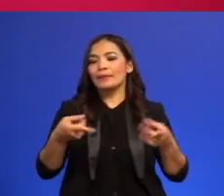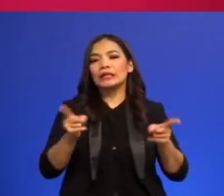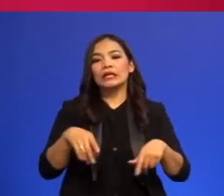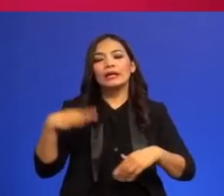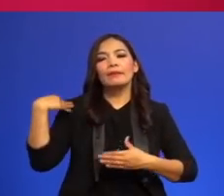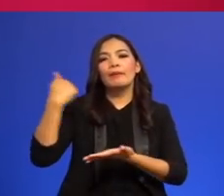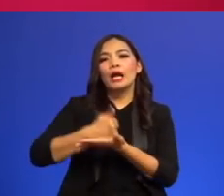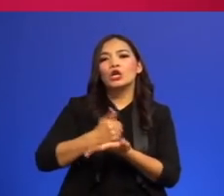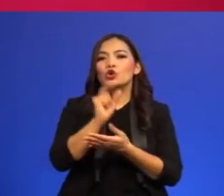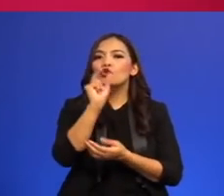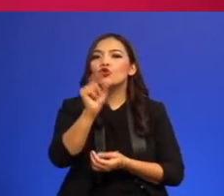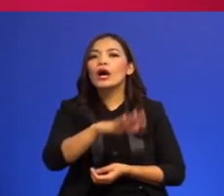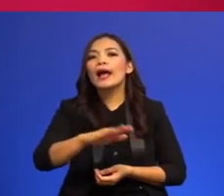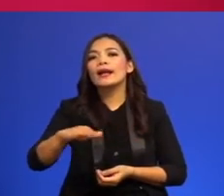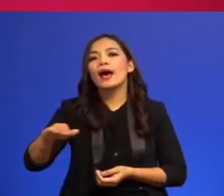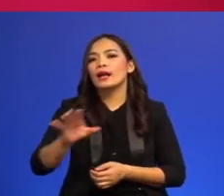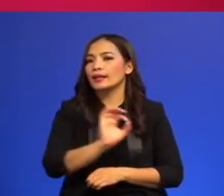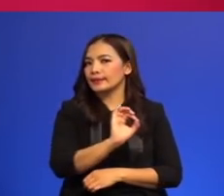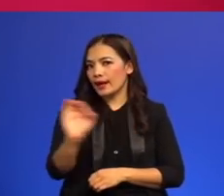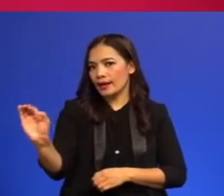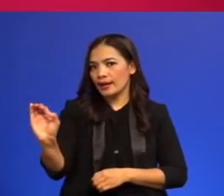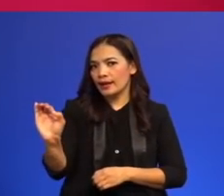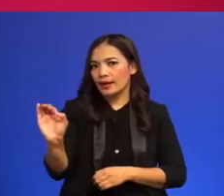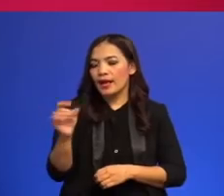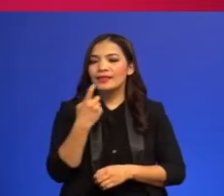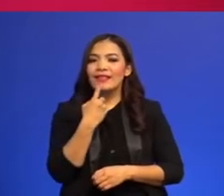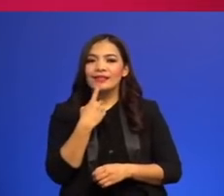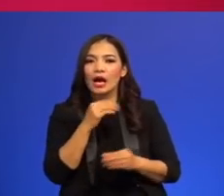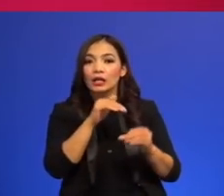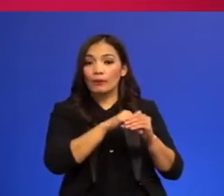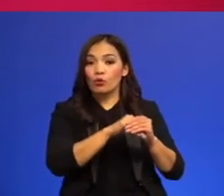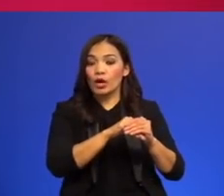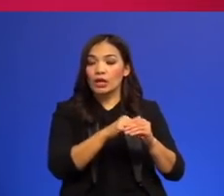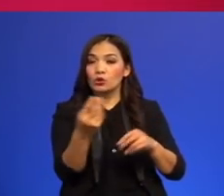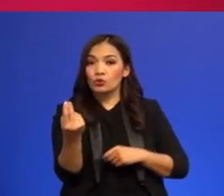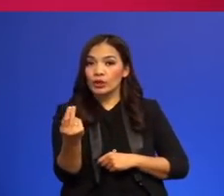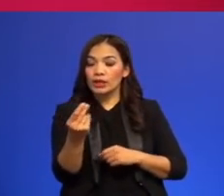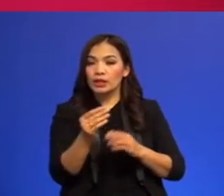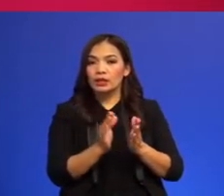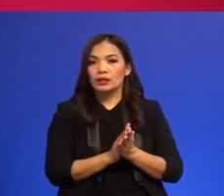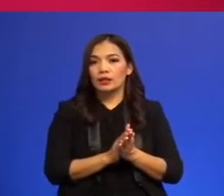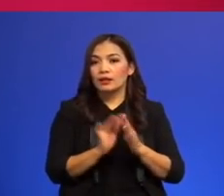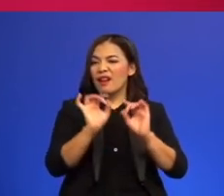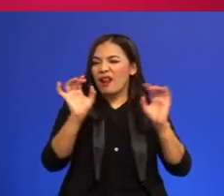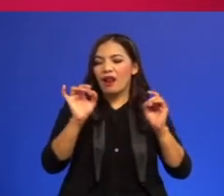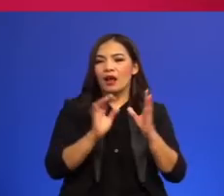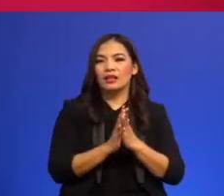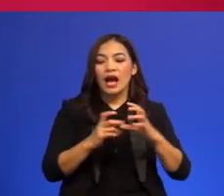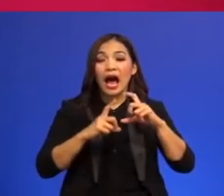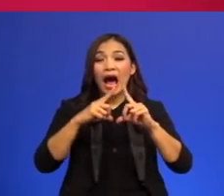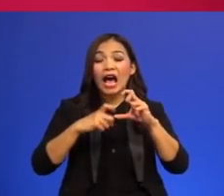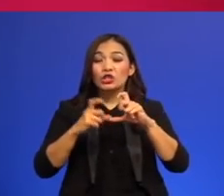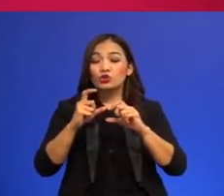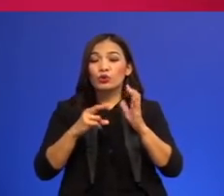bagi anak-anak. Entah tabungan, entah asuransi, dan lain